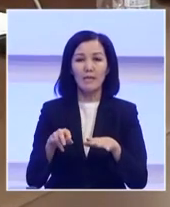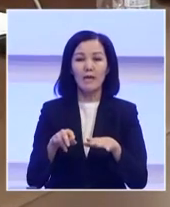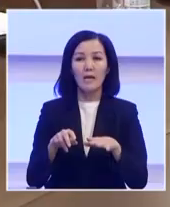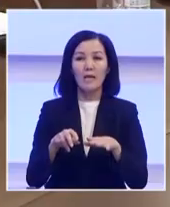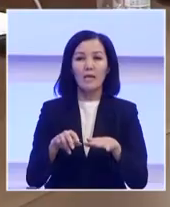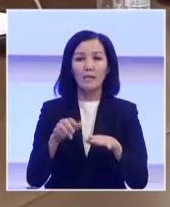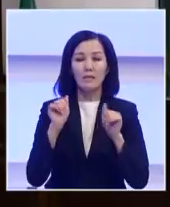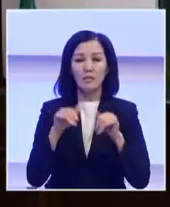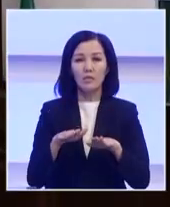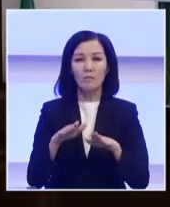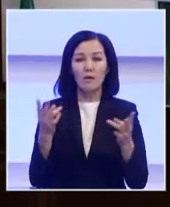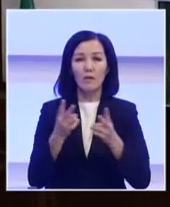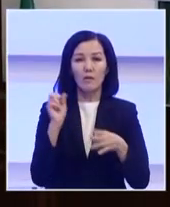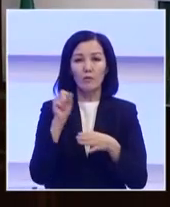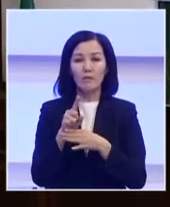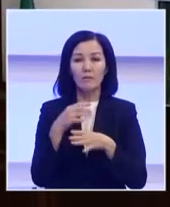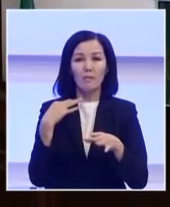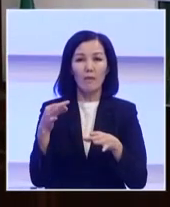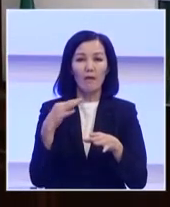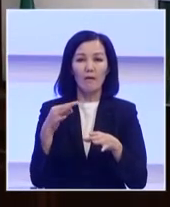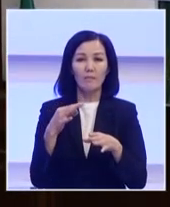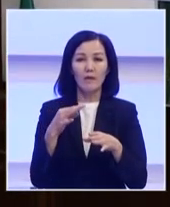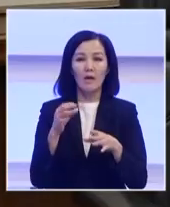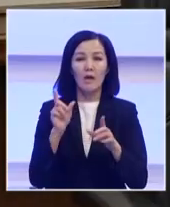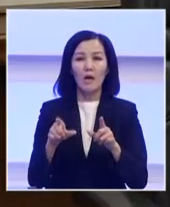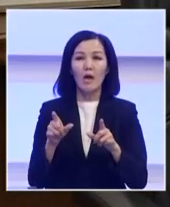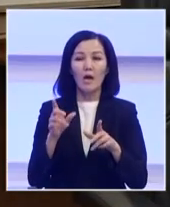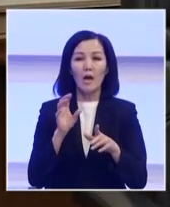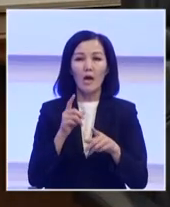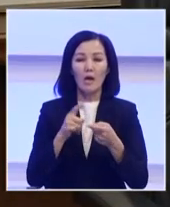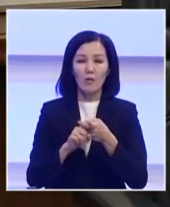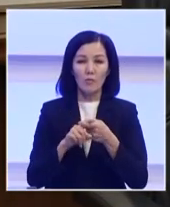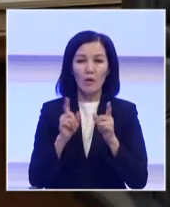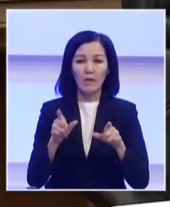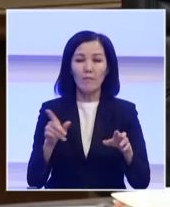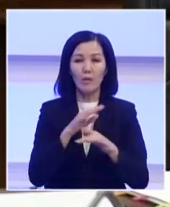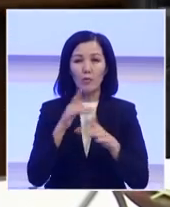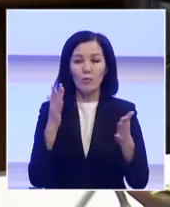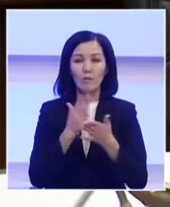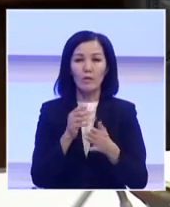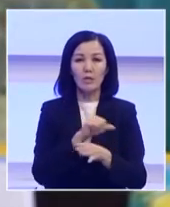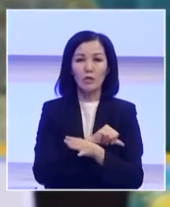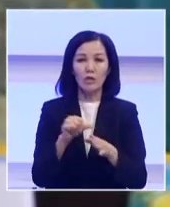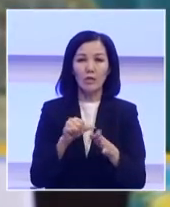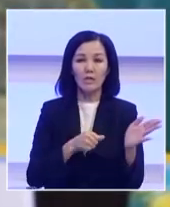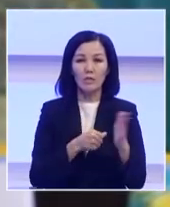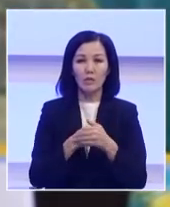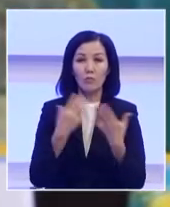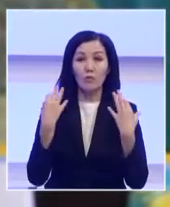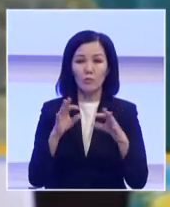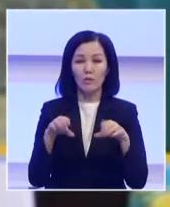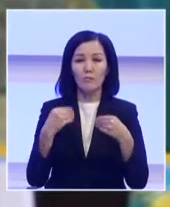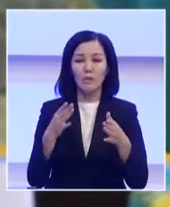алуды тапсырды. Азаматтардың бейғамдығы салдарынан дерт жайылып барады. Қажет болса, облыс шекарасын жабуға да рұқсат